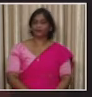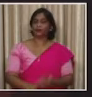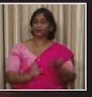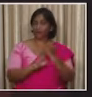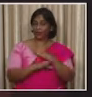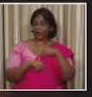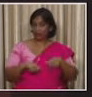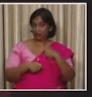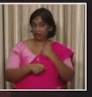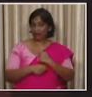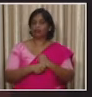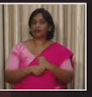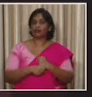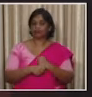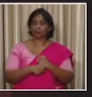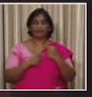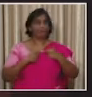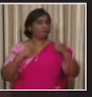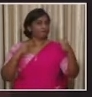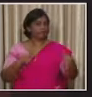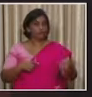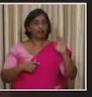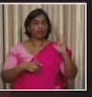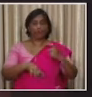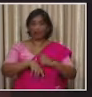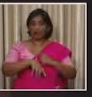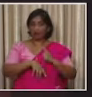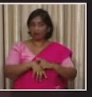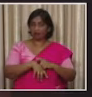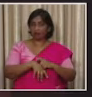පවතින රජය විපක්ෂයට තියෙන ඉඩකඩ